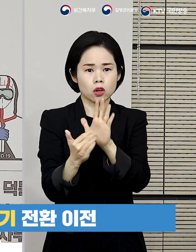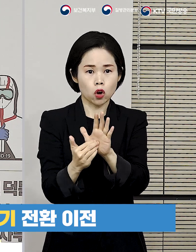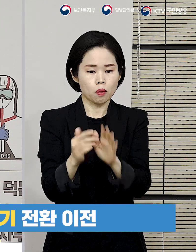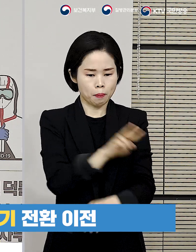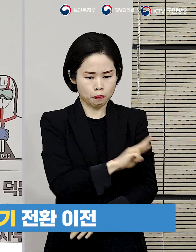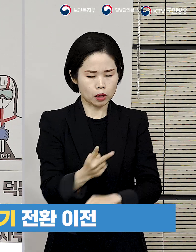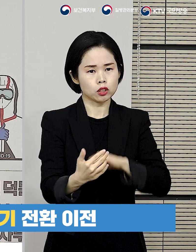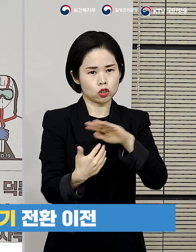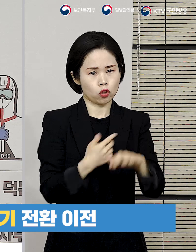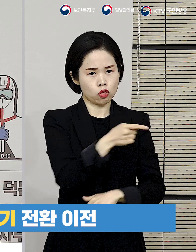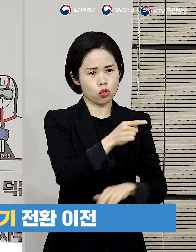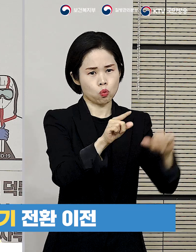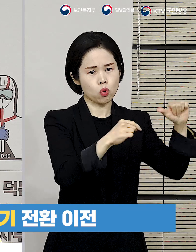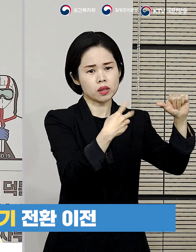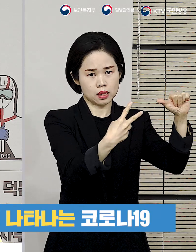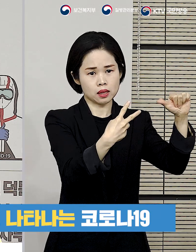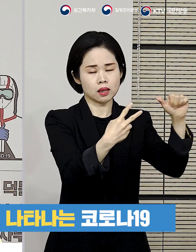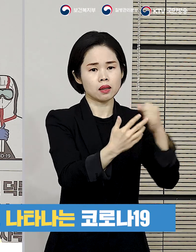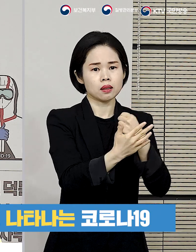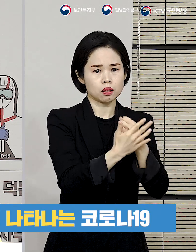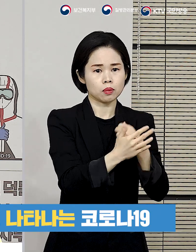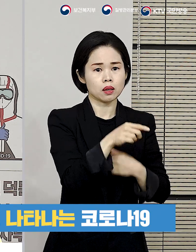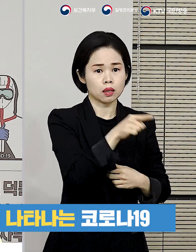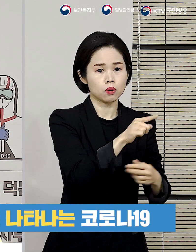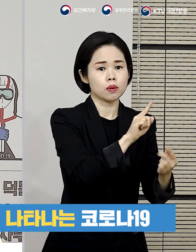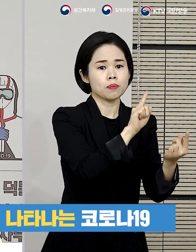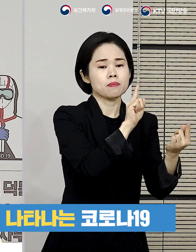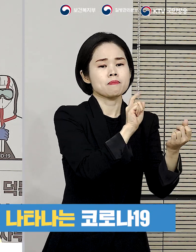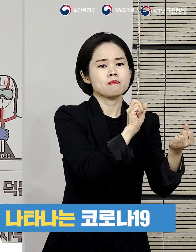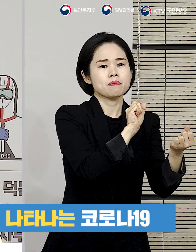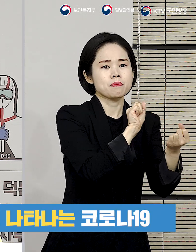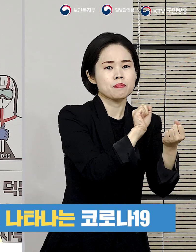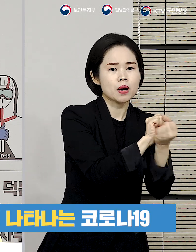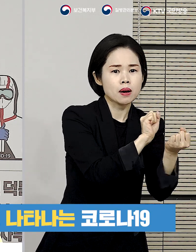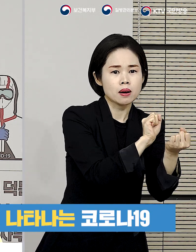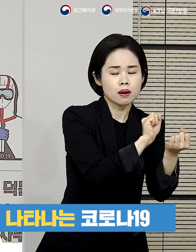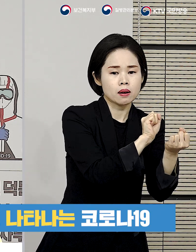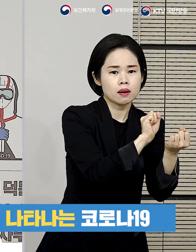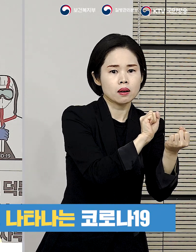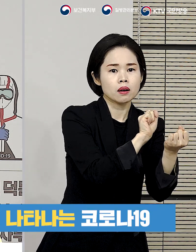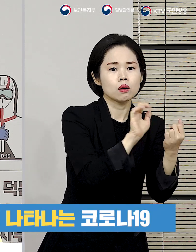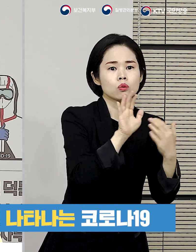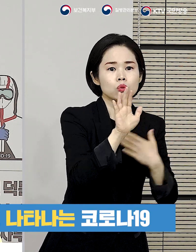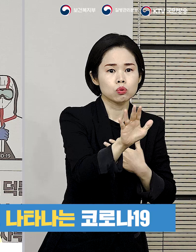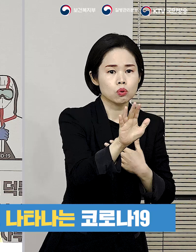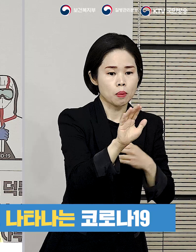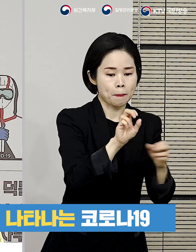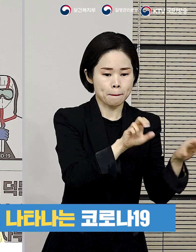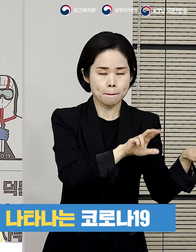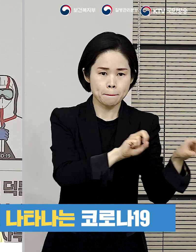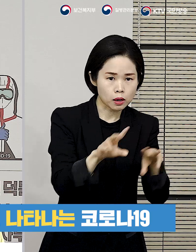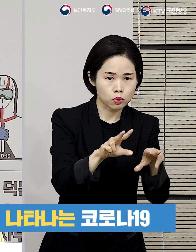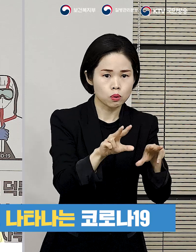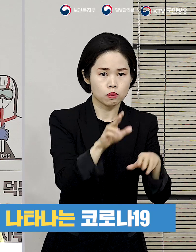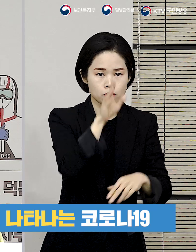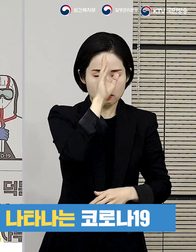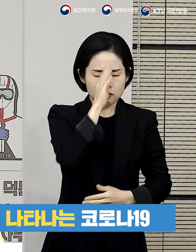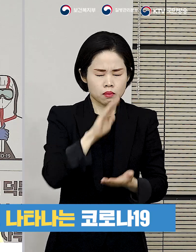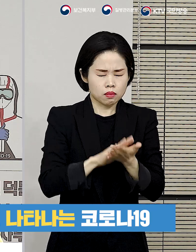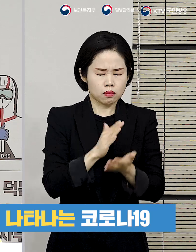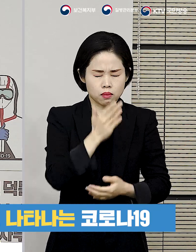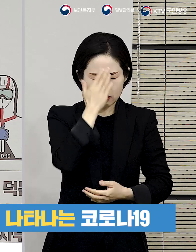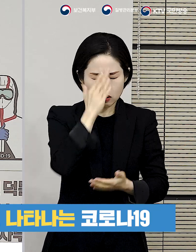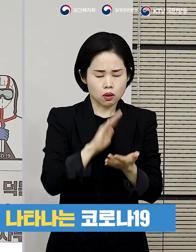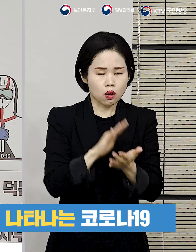특성이 접촉이 일어나서 위험에 노출이 되고 감염이 발생하고 나서 바로